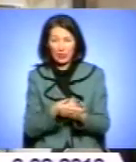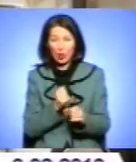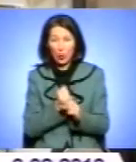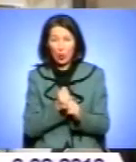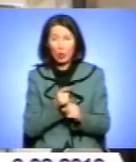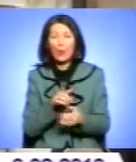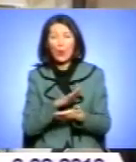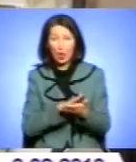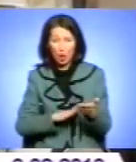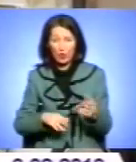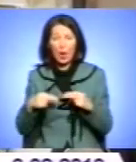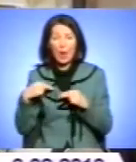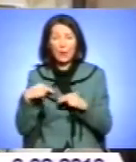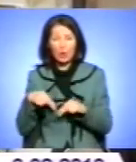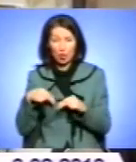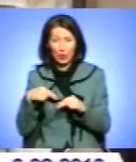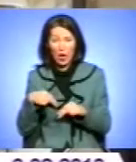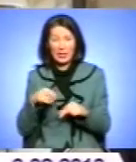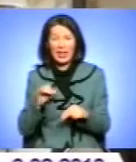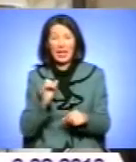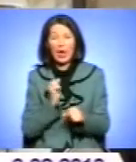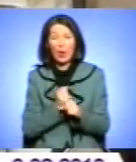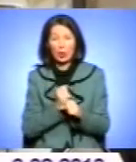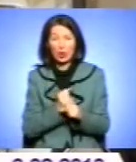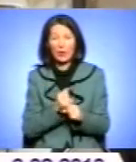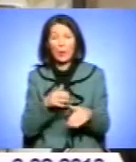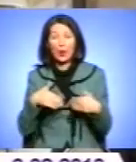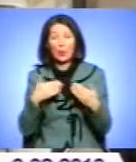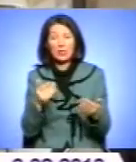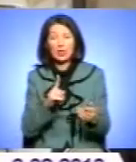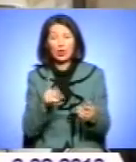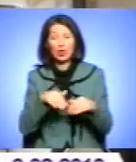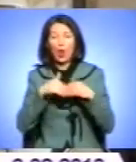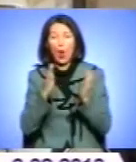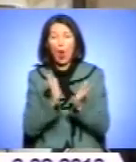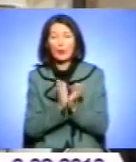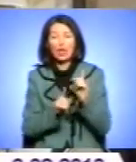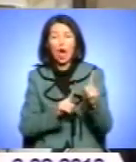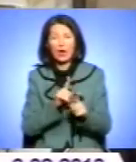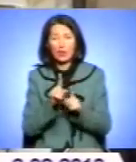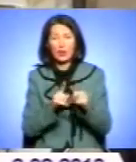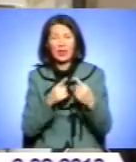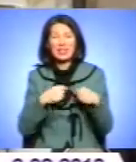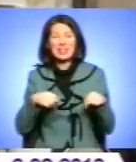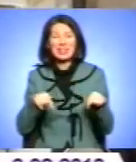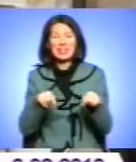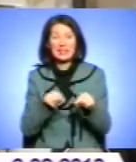вона продовжує працювати і опрацьовує пропозиції щодо комплексного реформування